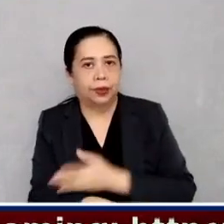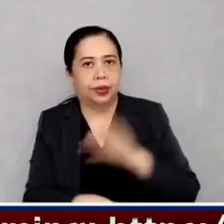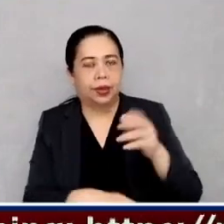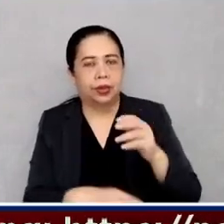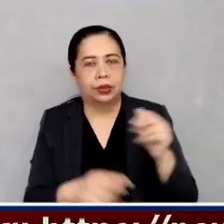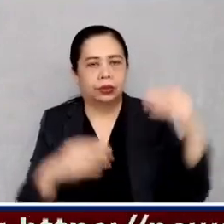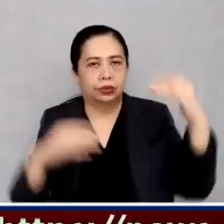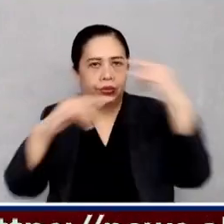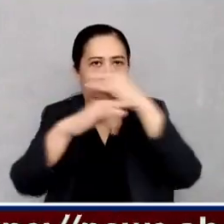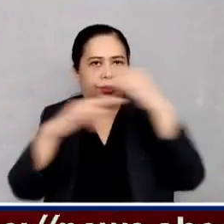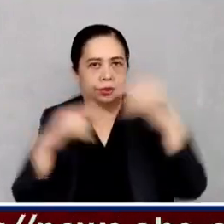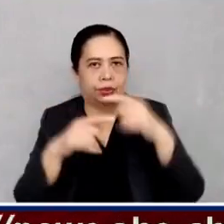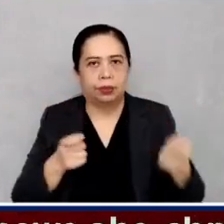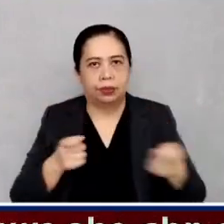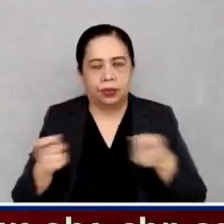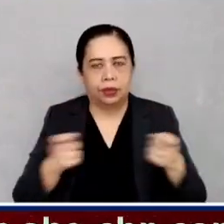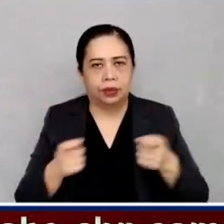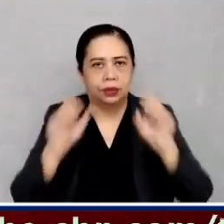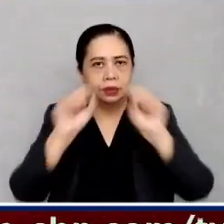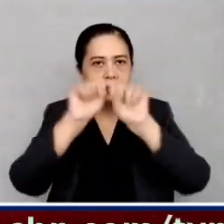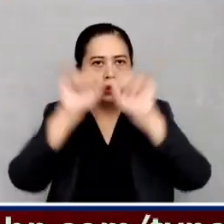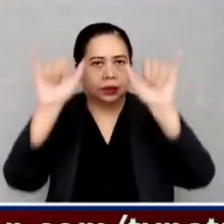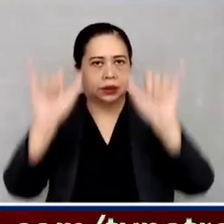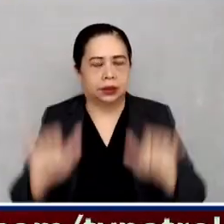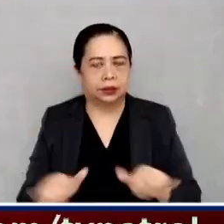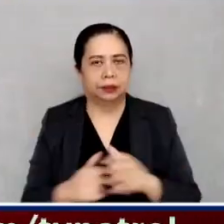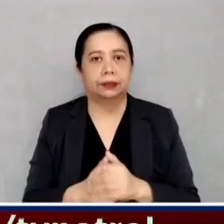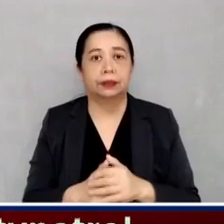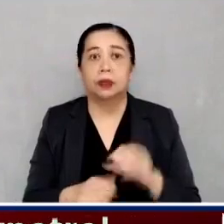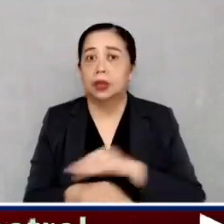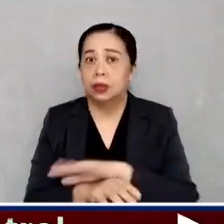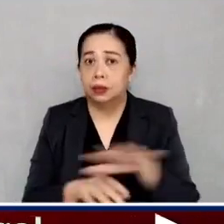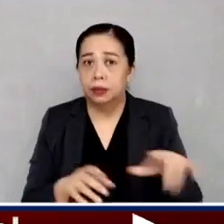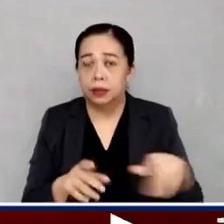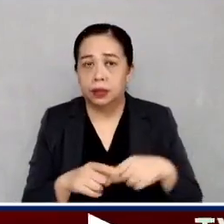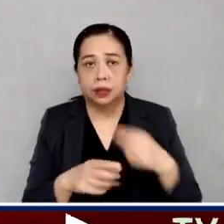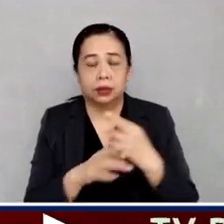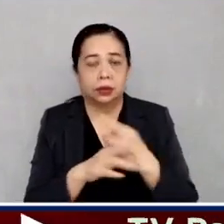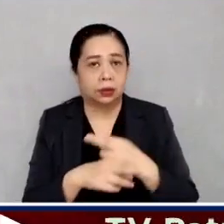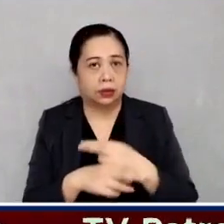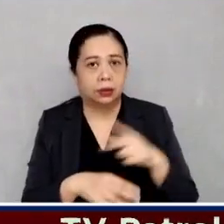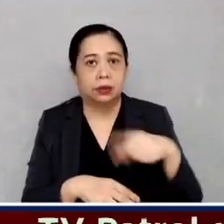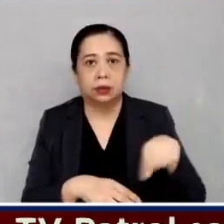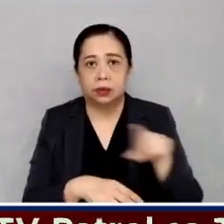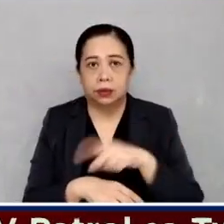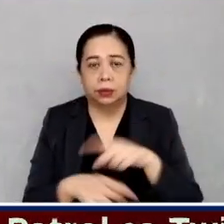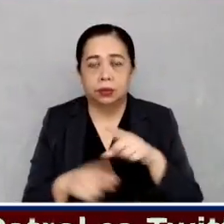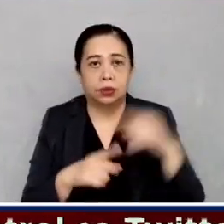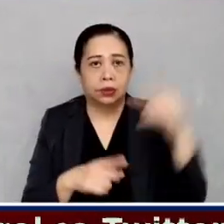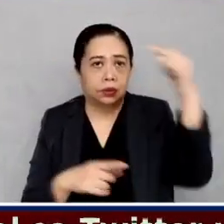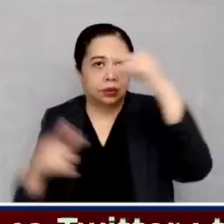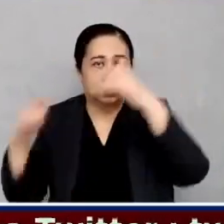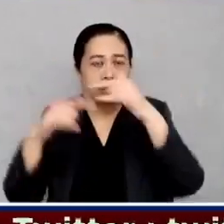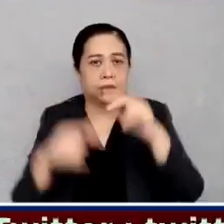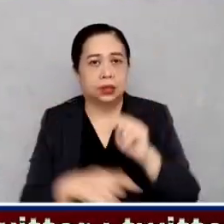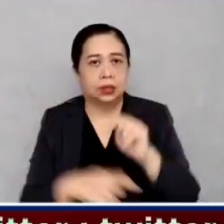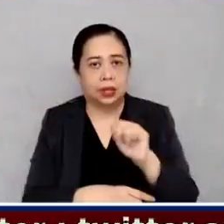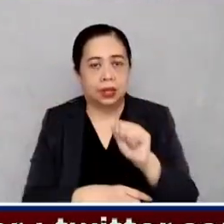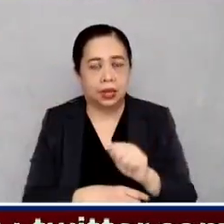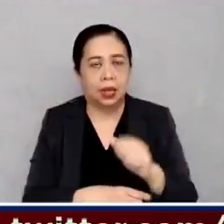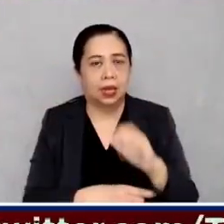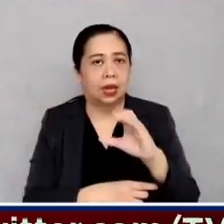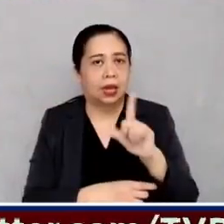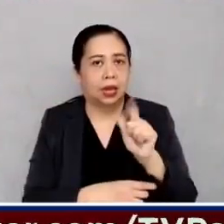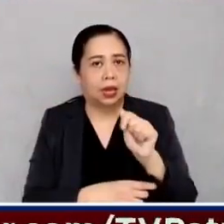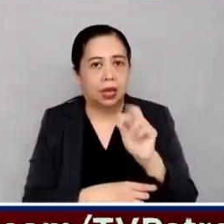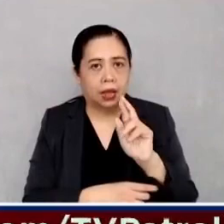traffic management system. Apektado ng maintenance activities ang mga flights sa NAIA, Clark